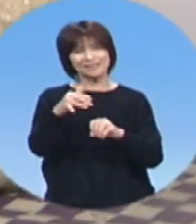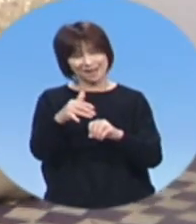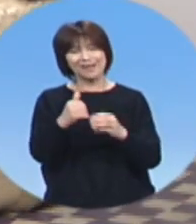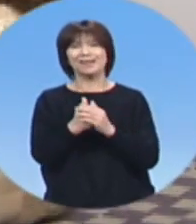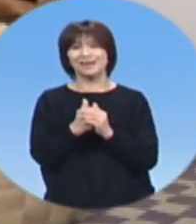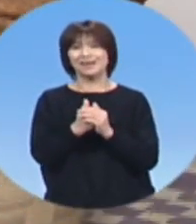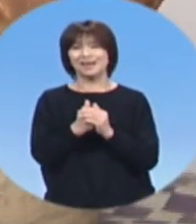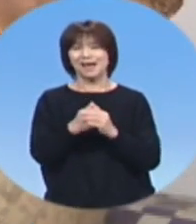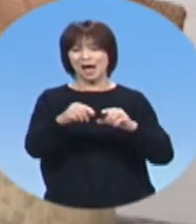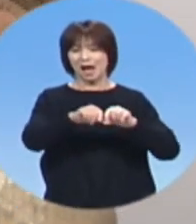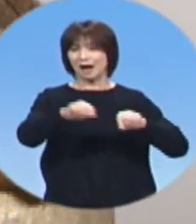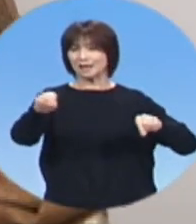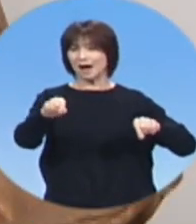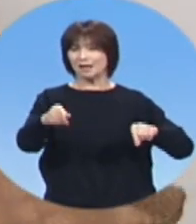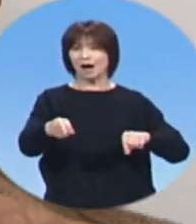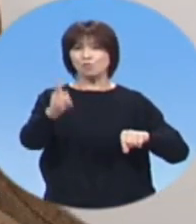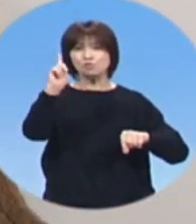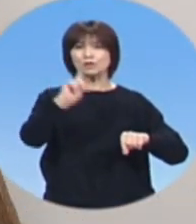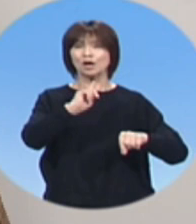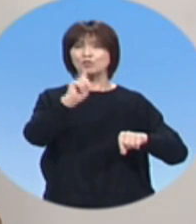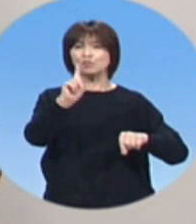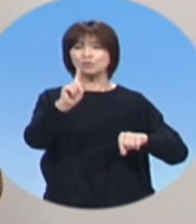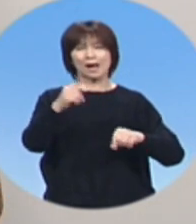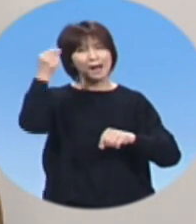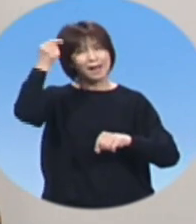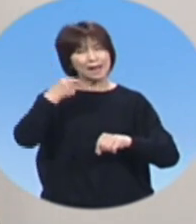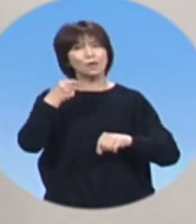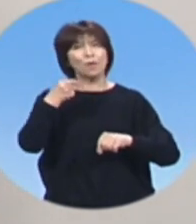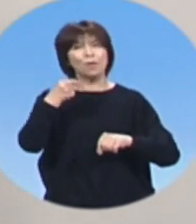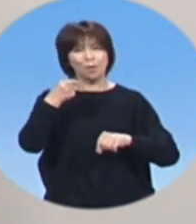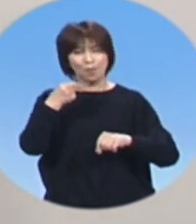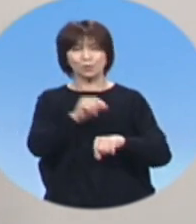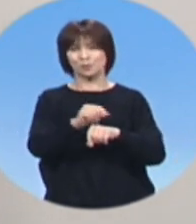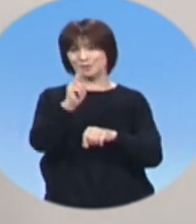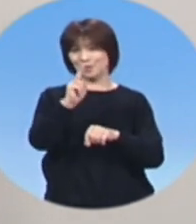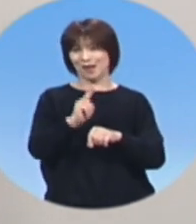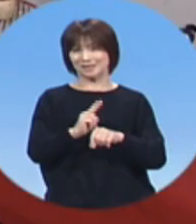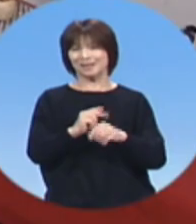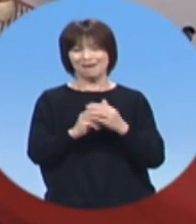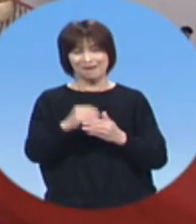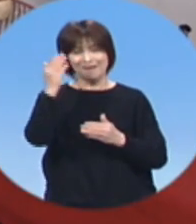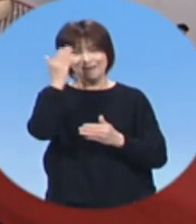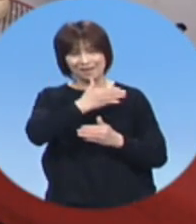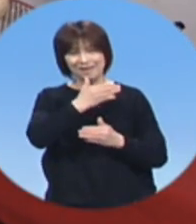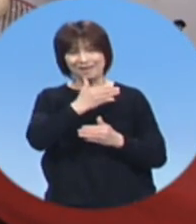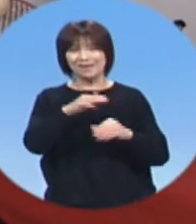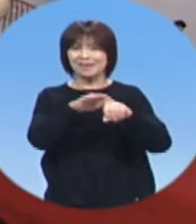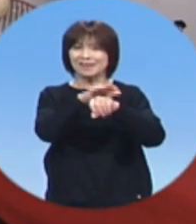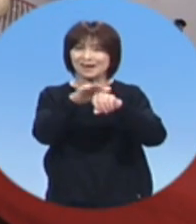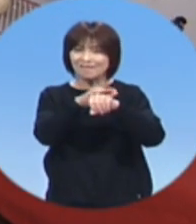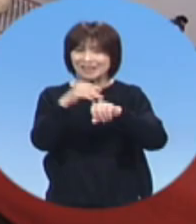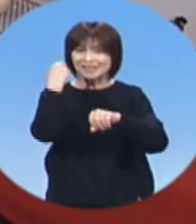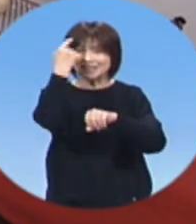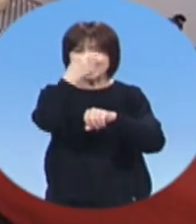でこの刀がこうヒュッて上に上がってるのがなんか江戸時代の人形の特徴なんだそうです。 可愛らしい、